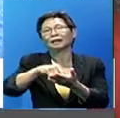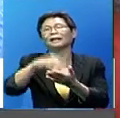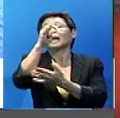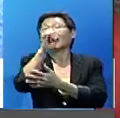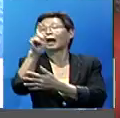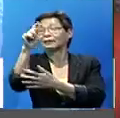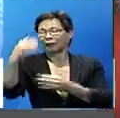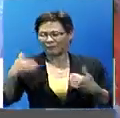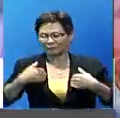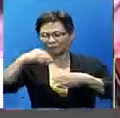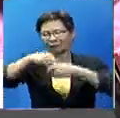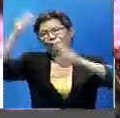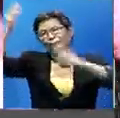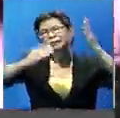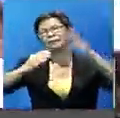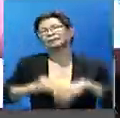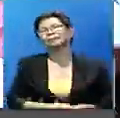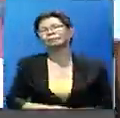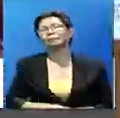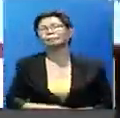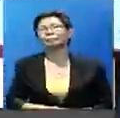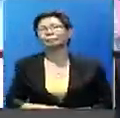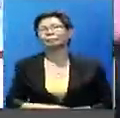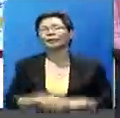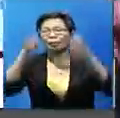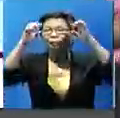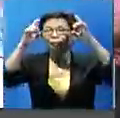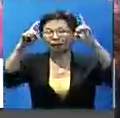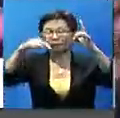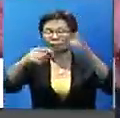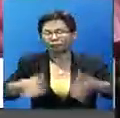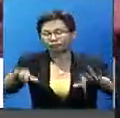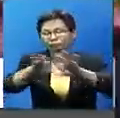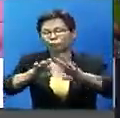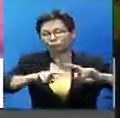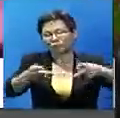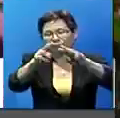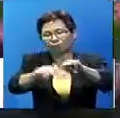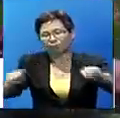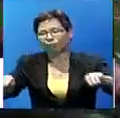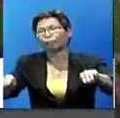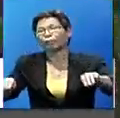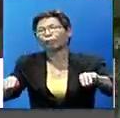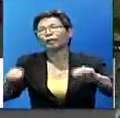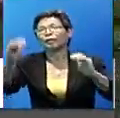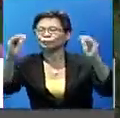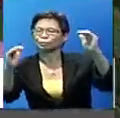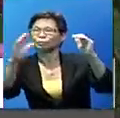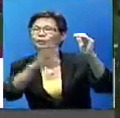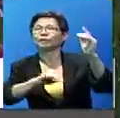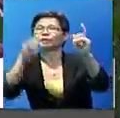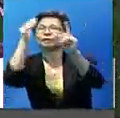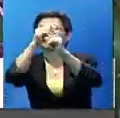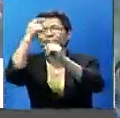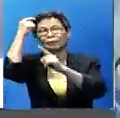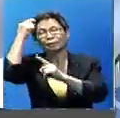ada dalam negara kita ini. Pendidikan yang menyeluruh sebegini penting dalam melahirkan pelajar yang seimbang dari sudut